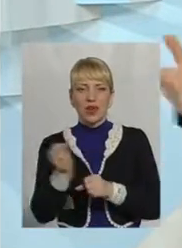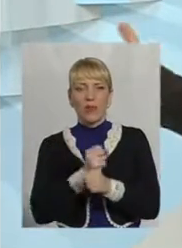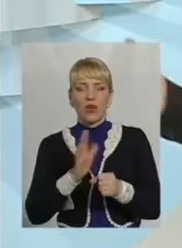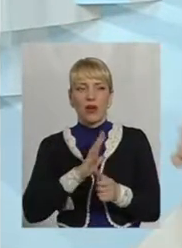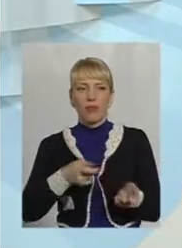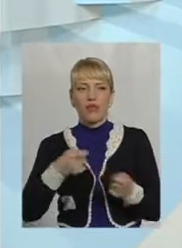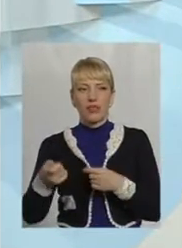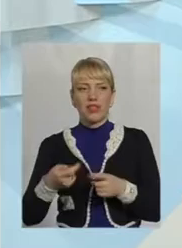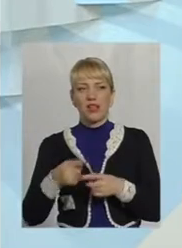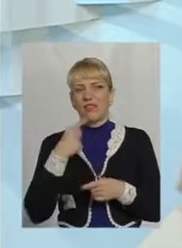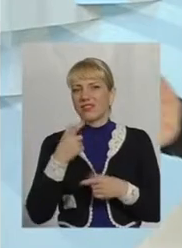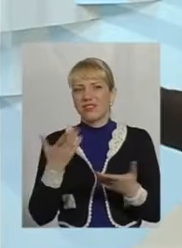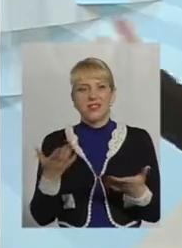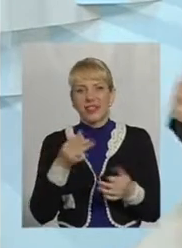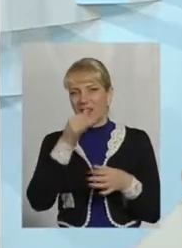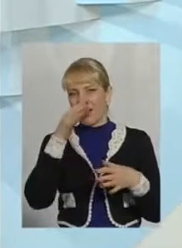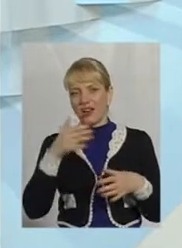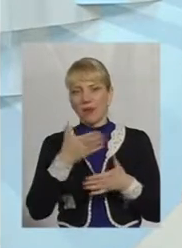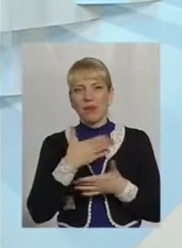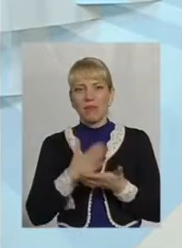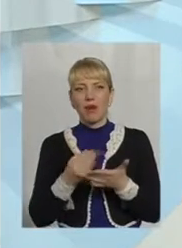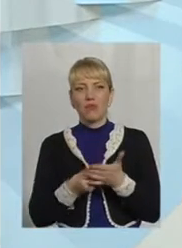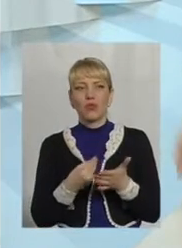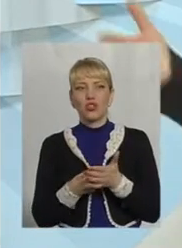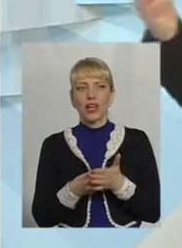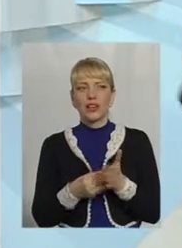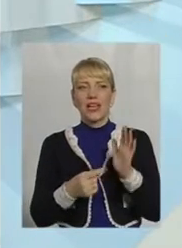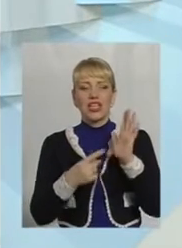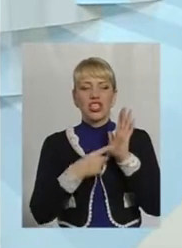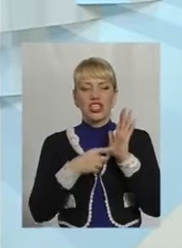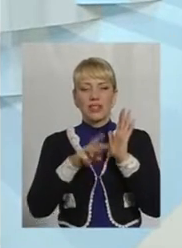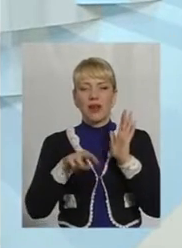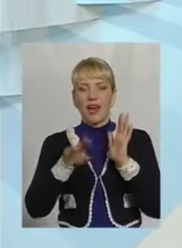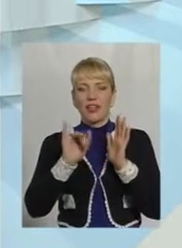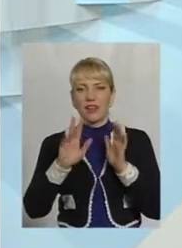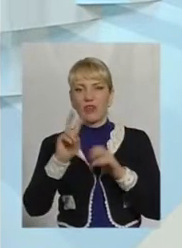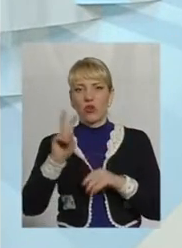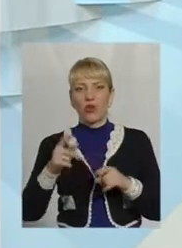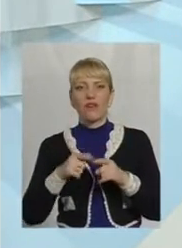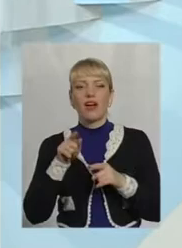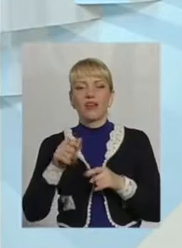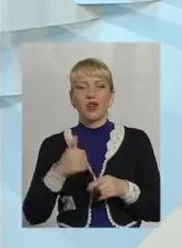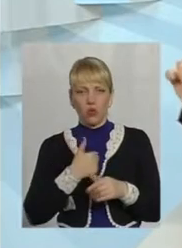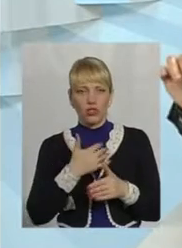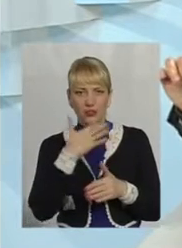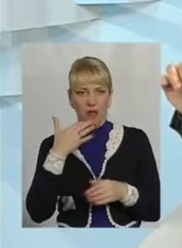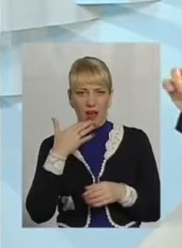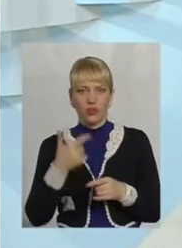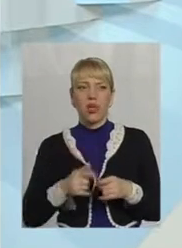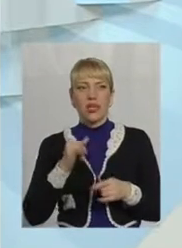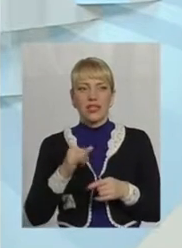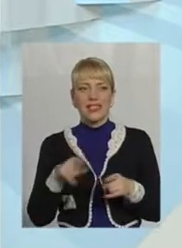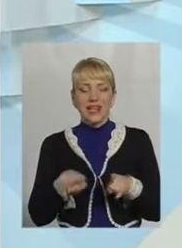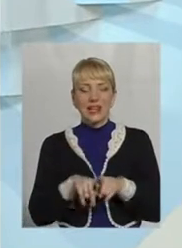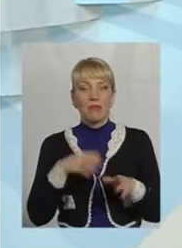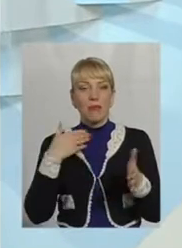Юрій Іванович, ну це ж нереально. Ми маємо бюджет 6 мільярдів доларів, а ти хочеш, щоб 10 нам росіяни повернули. Оце з такими підходами